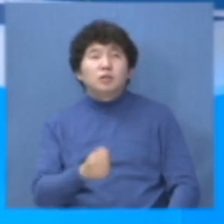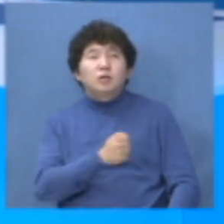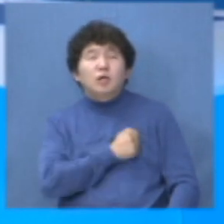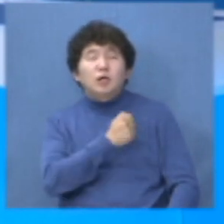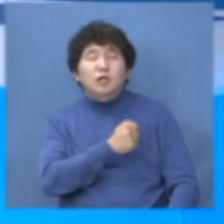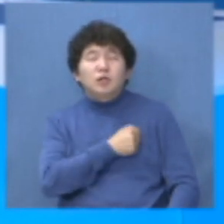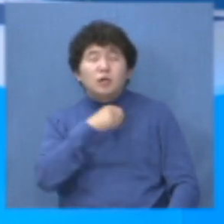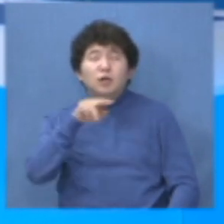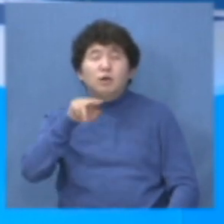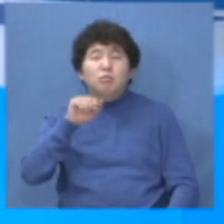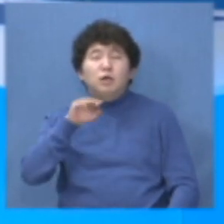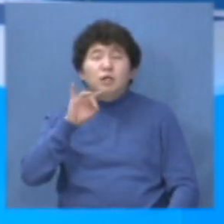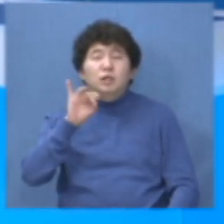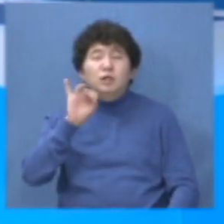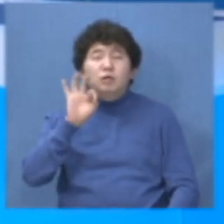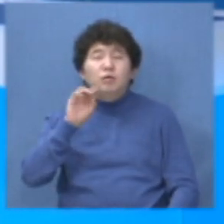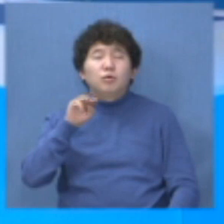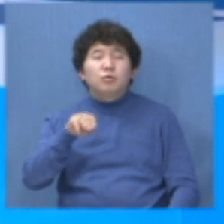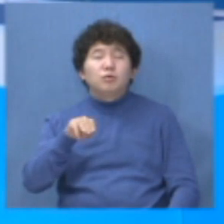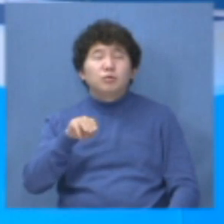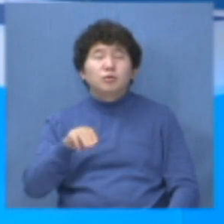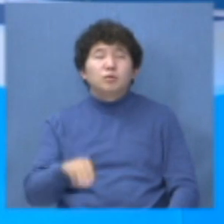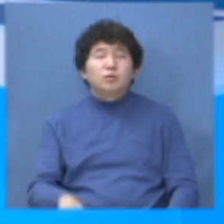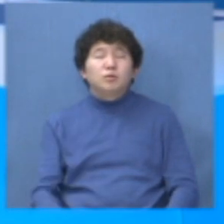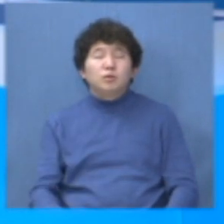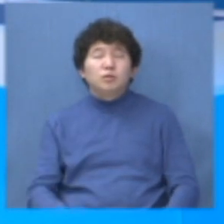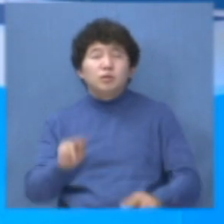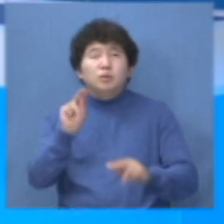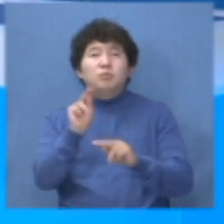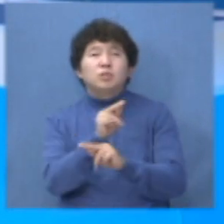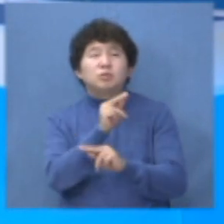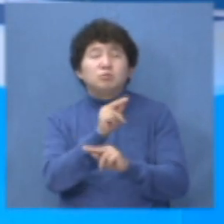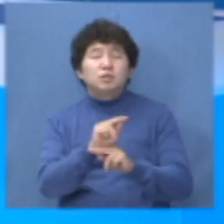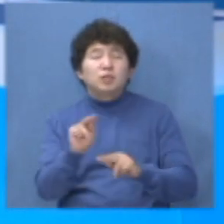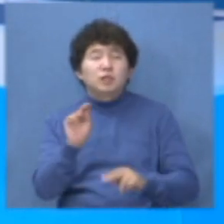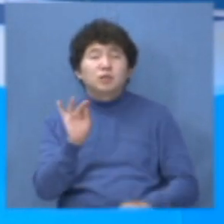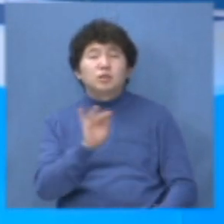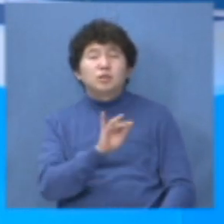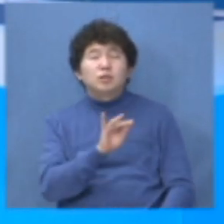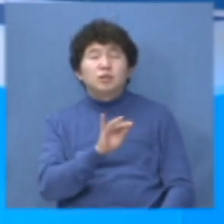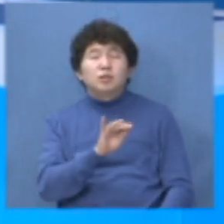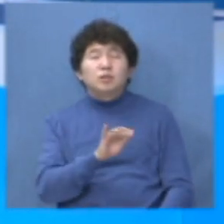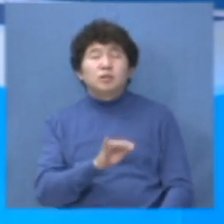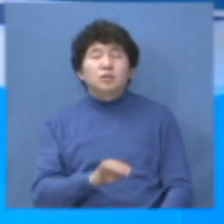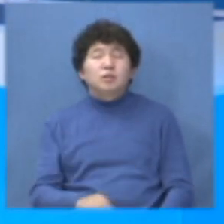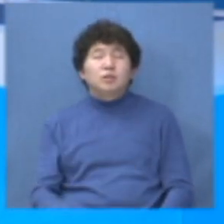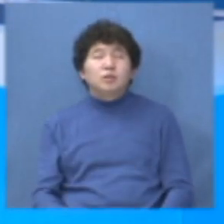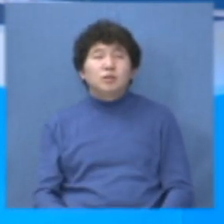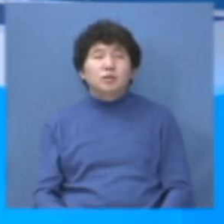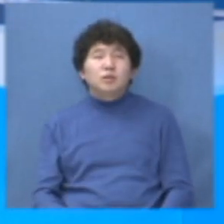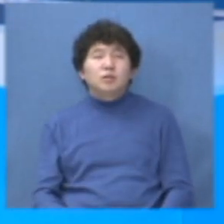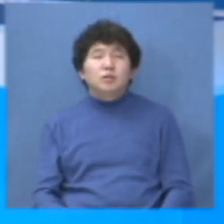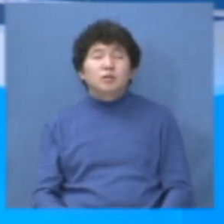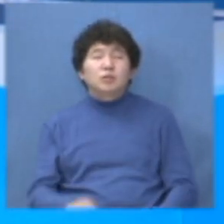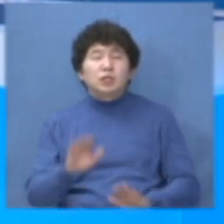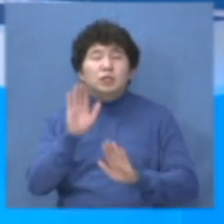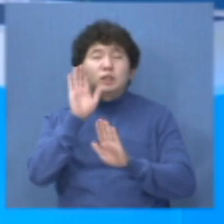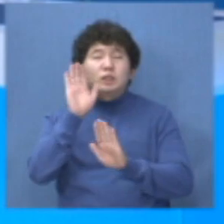Оған Ұлттық Ұланның бас қолбасшысы тәрбие және әлеуметтік жұмыстар жөніндегі орынбасары Қайрат Үмбетов